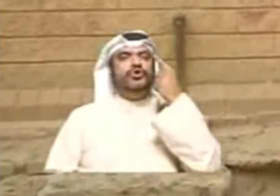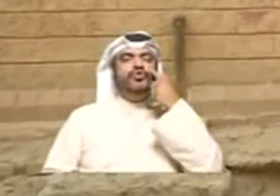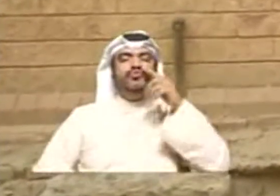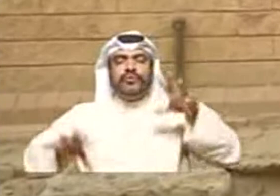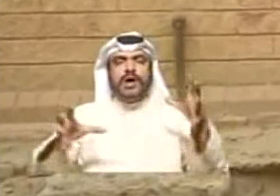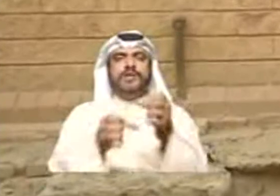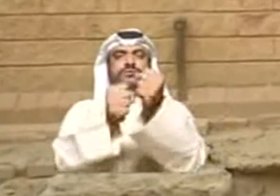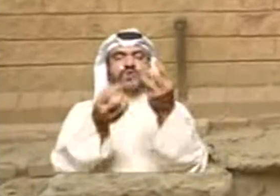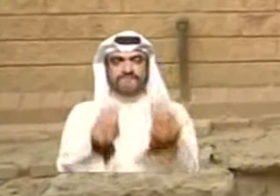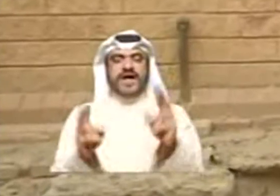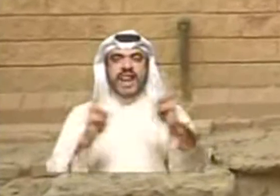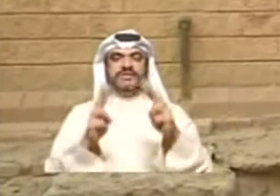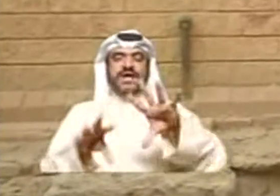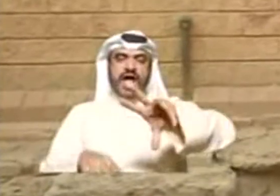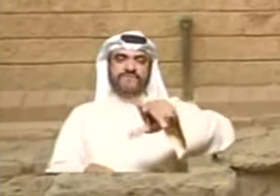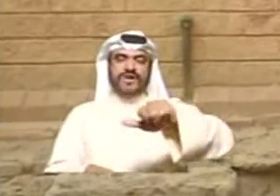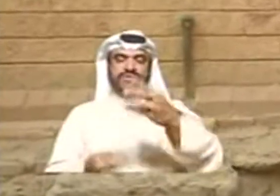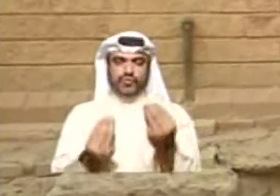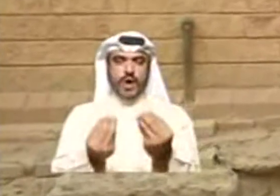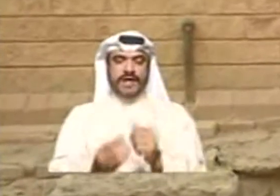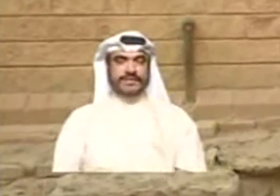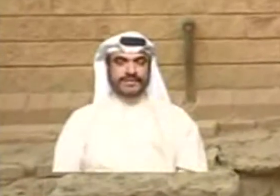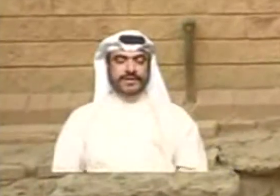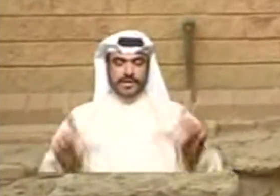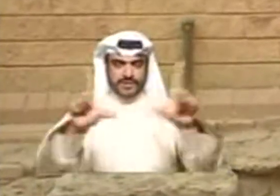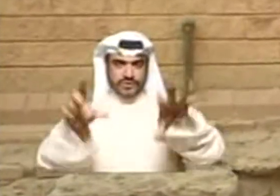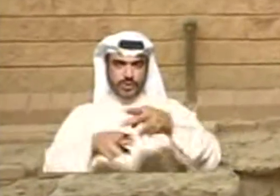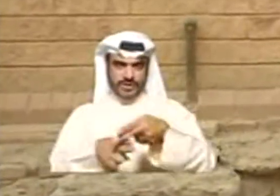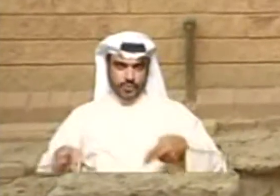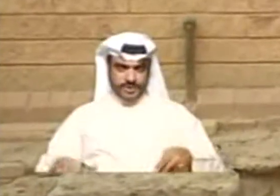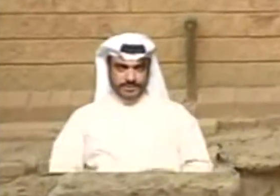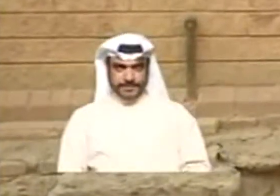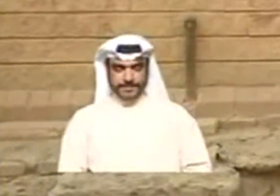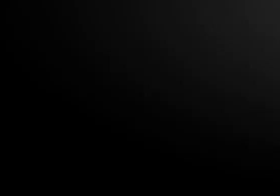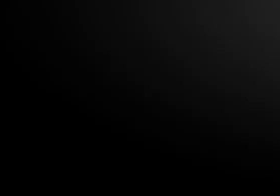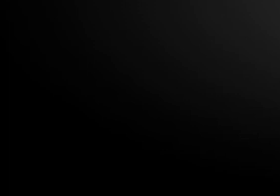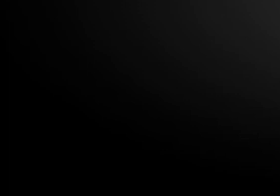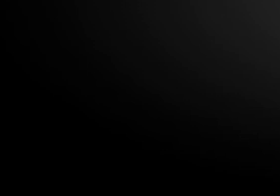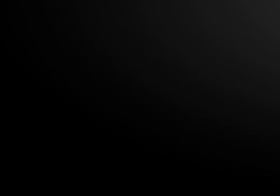المخالفين والحد من السيقات. جيهان حبيب، تلفزيون دولة الكويت.